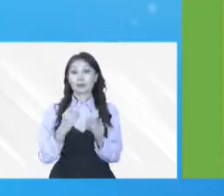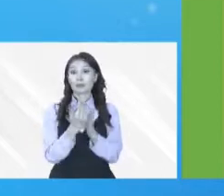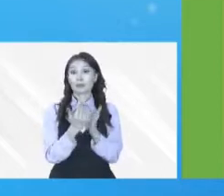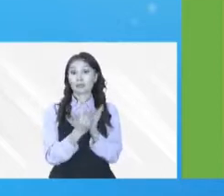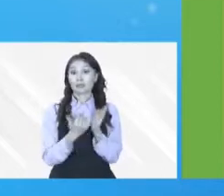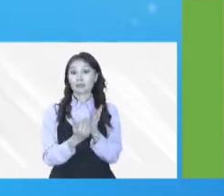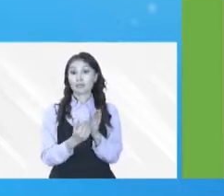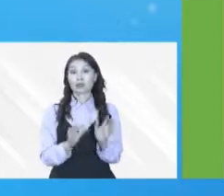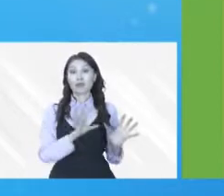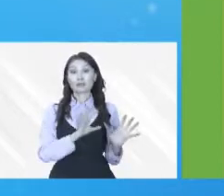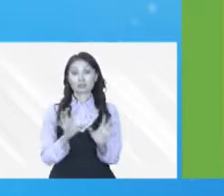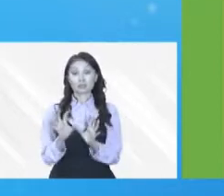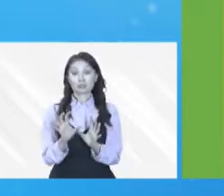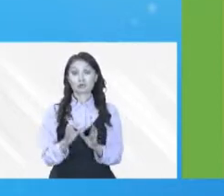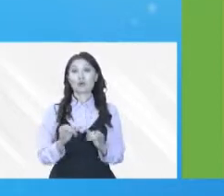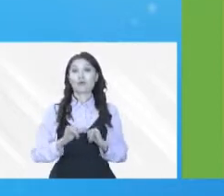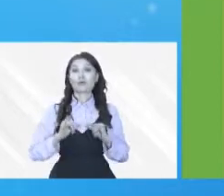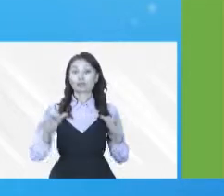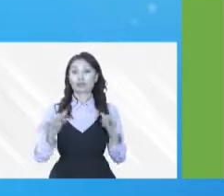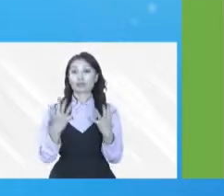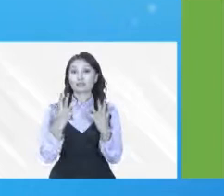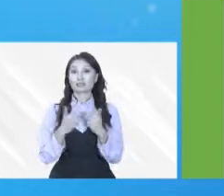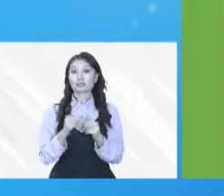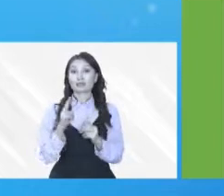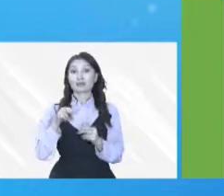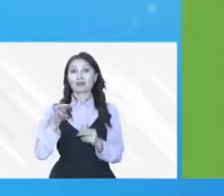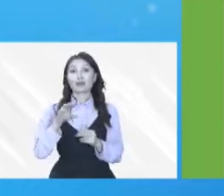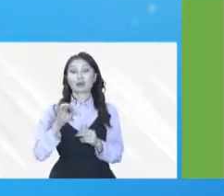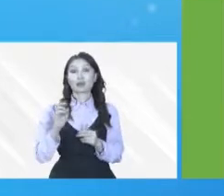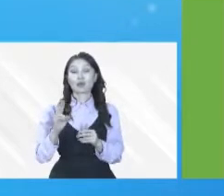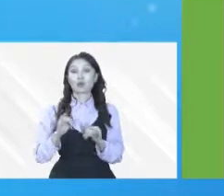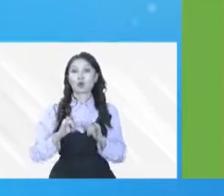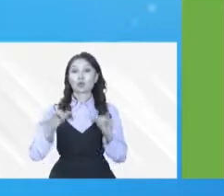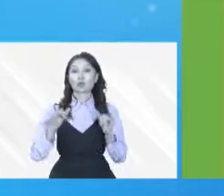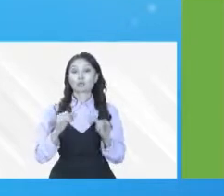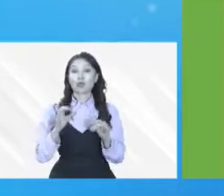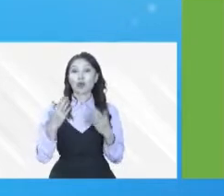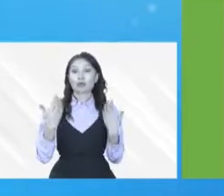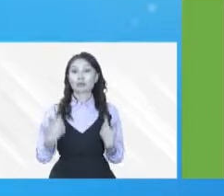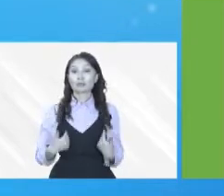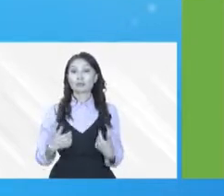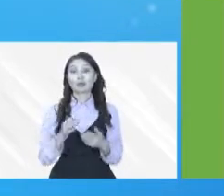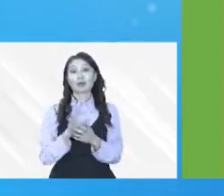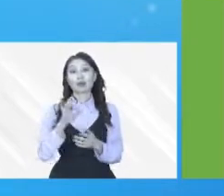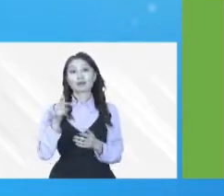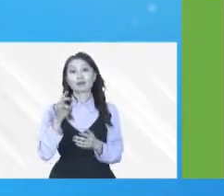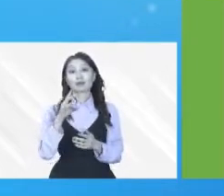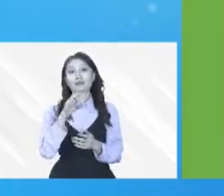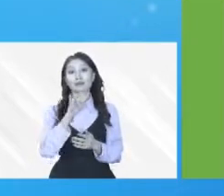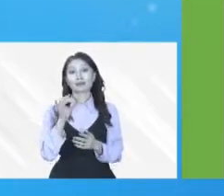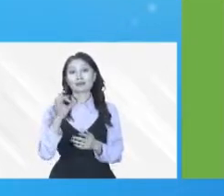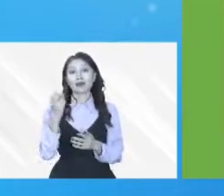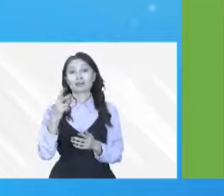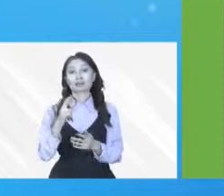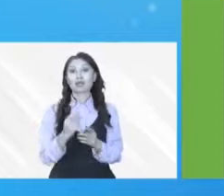процесс обеспечивает увеличение числа клеток, рост организма, регенерацию